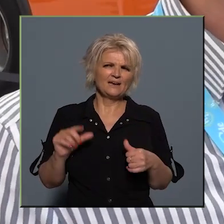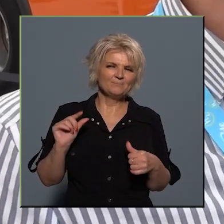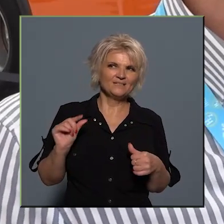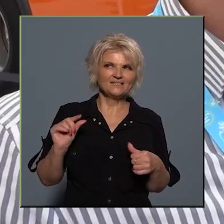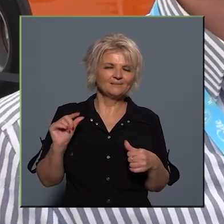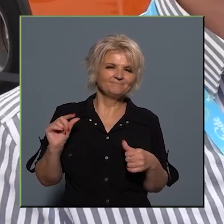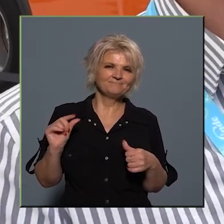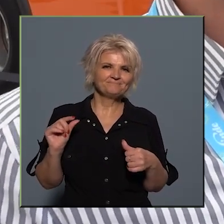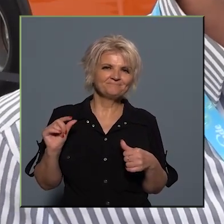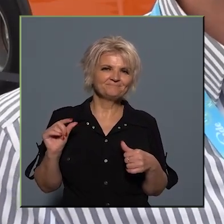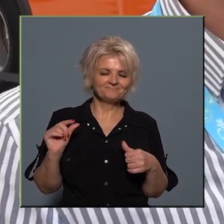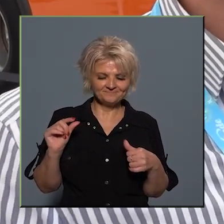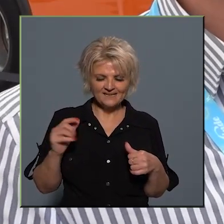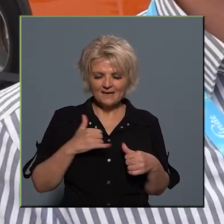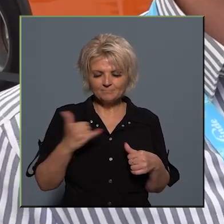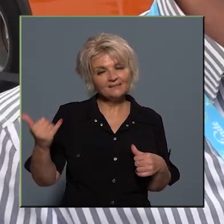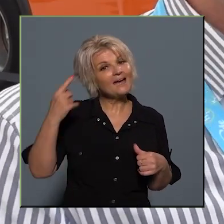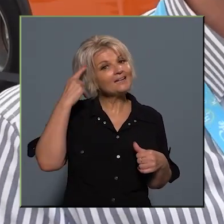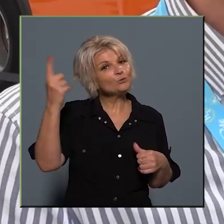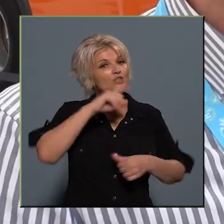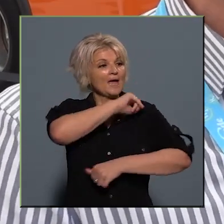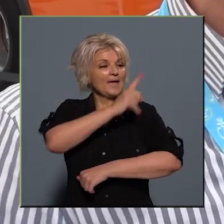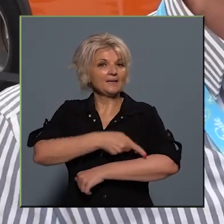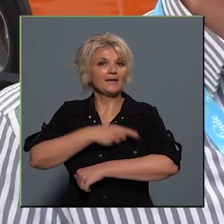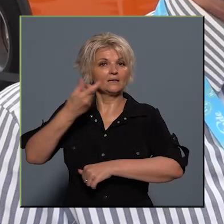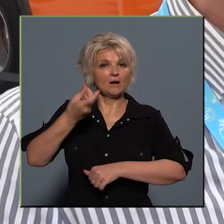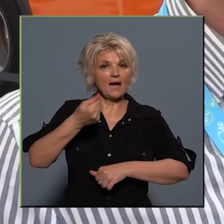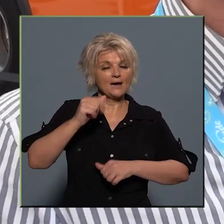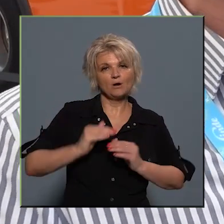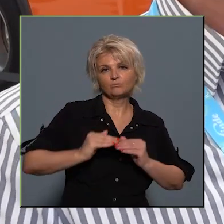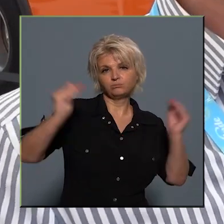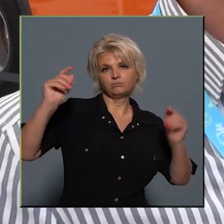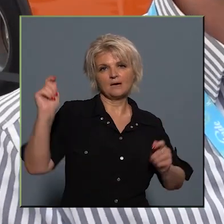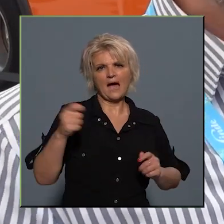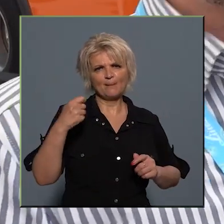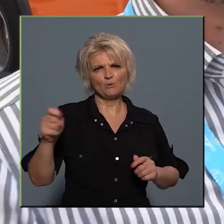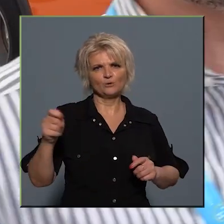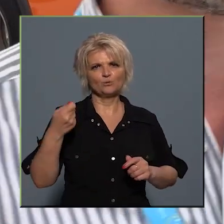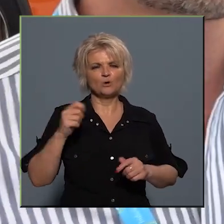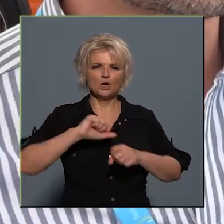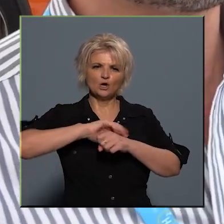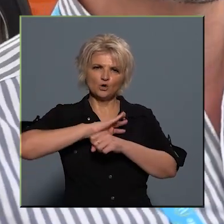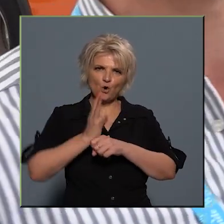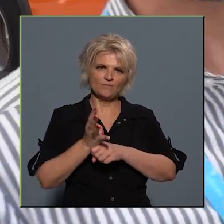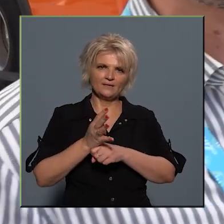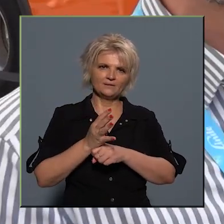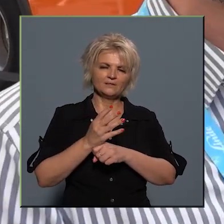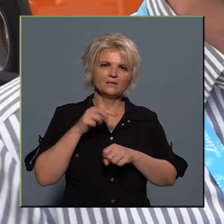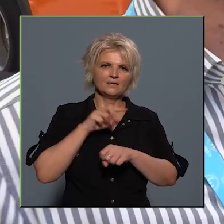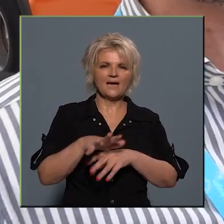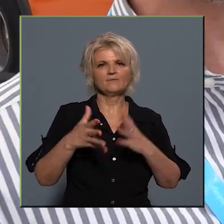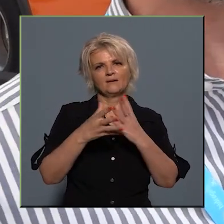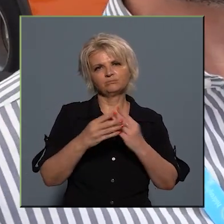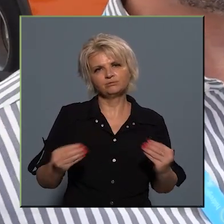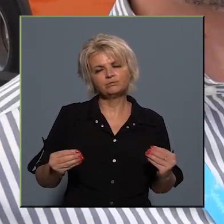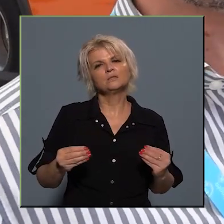ilyen, ugye mindenki tudja, hogy az energiaárak növekedése, a háború, Covid kilábalási miatti nyersanyag